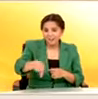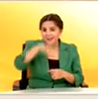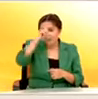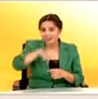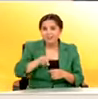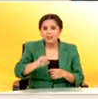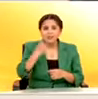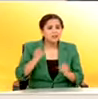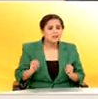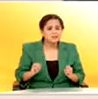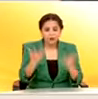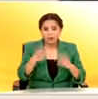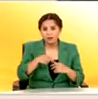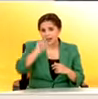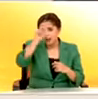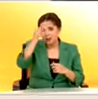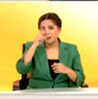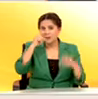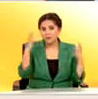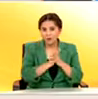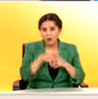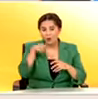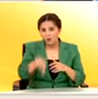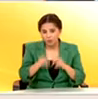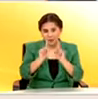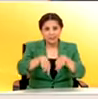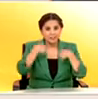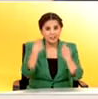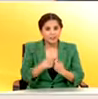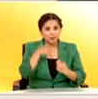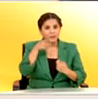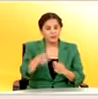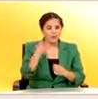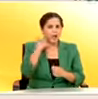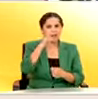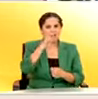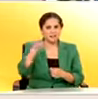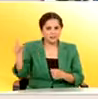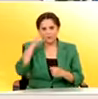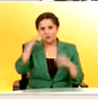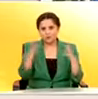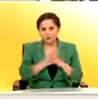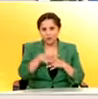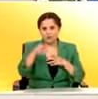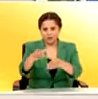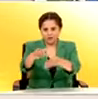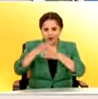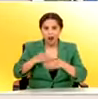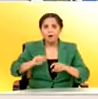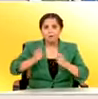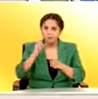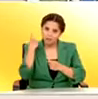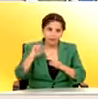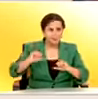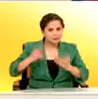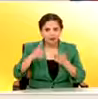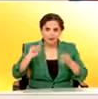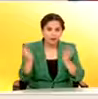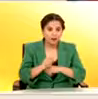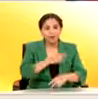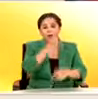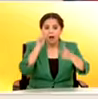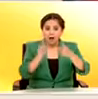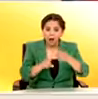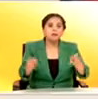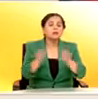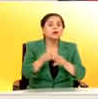की शुरुआत भारतीय महिला टीम द्वारा आईसीसी महिला विश्व कप जीतने से शुरू हुई, लेकिन उसके बाद